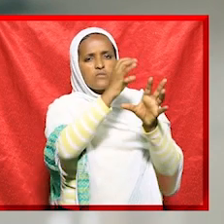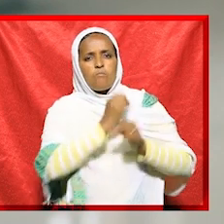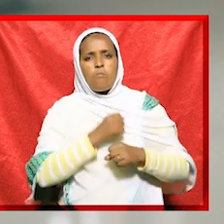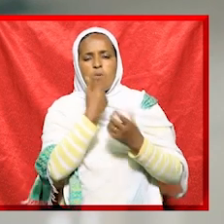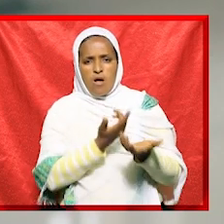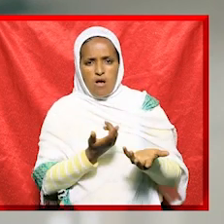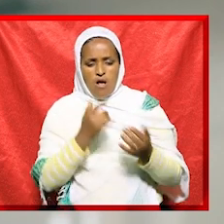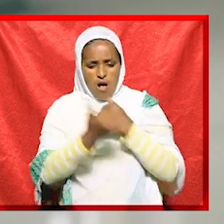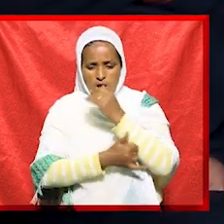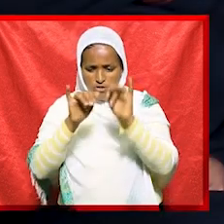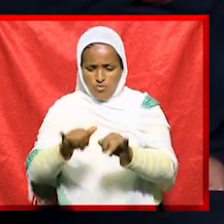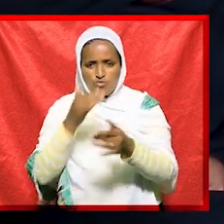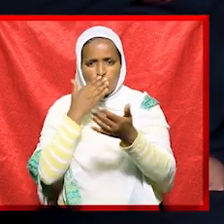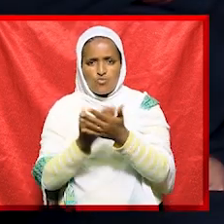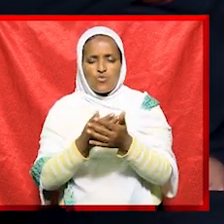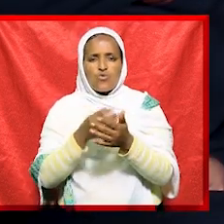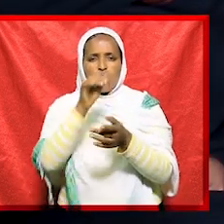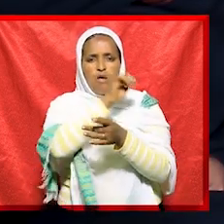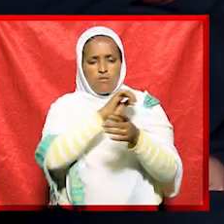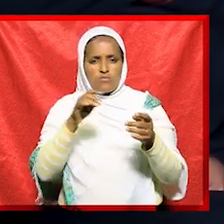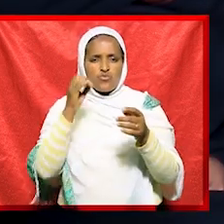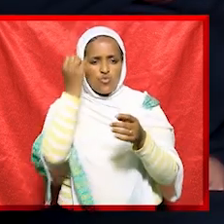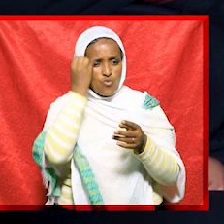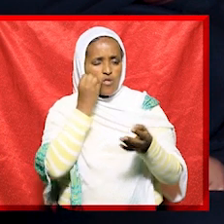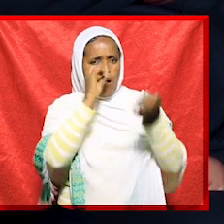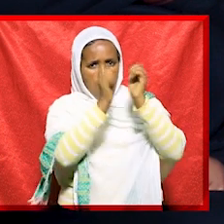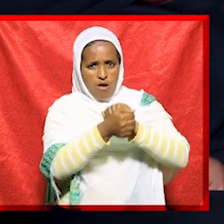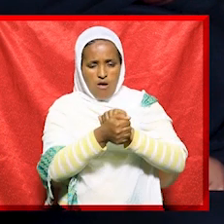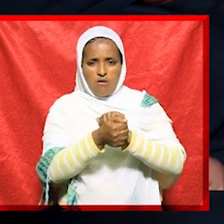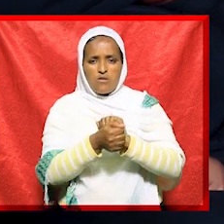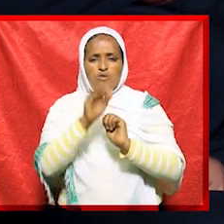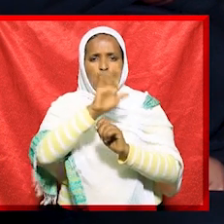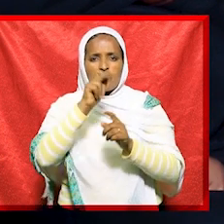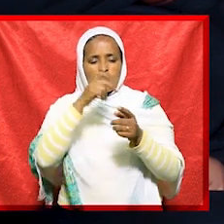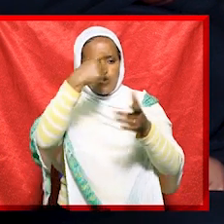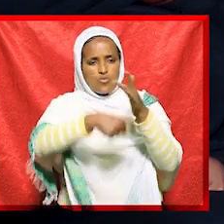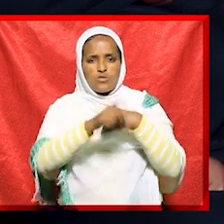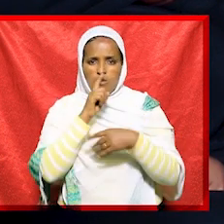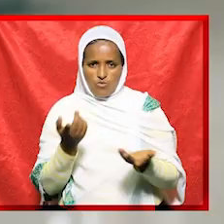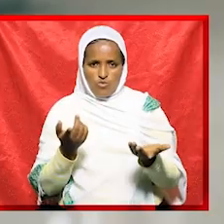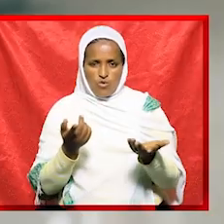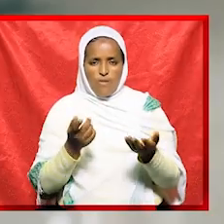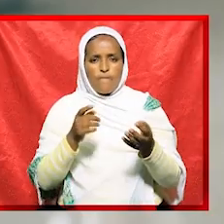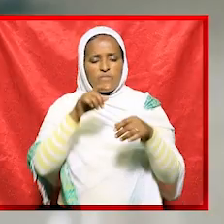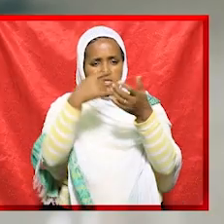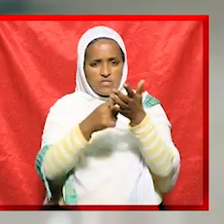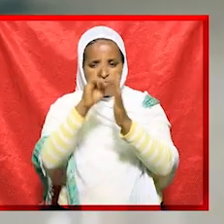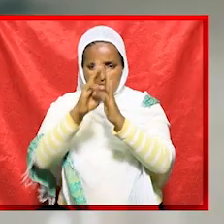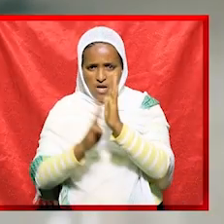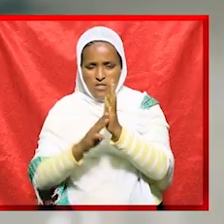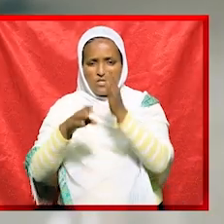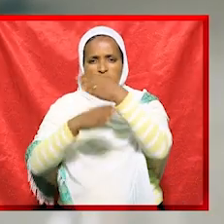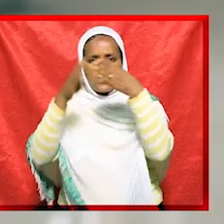ይቀበላቸው? በሀገር ውስጥ እንዲቀር ለምን አናደርግም? አማኑኤል ዛሬ አውስትራሊያ ላይ ጾታ እስከ መቀየር የደረሰው የጉዲፈቻ እኮ ውጤት ነው። በግብረ ገብነት